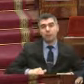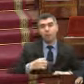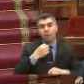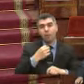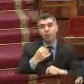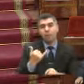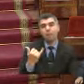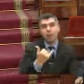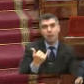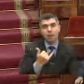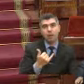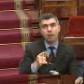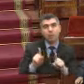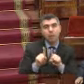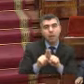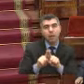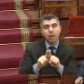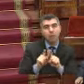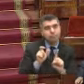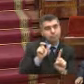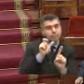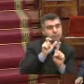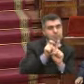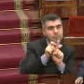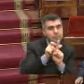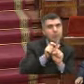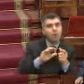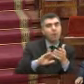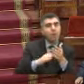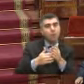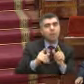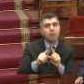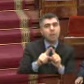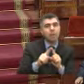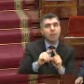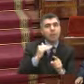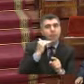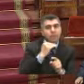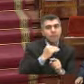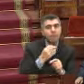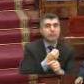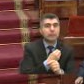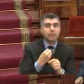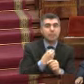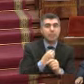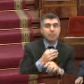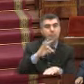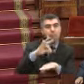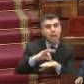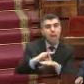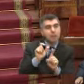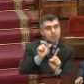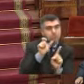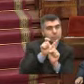اتخذتوه مؤخرا ديال التكفل بالحالات الطبيه بالحالات المستعجله، لان هذا فيه حمايه